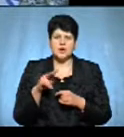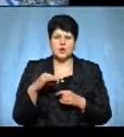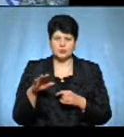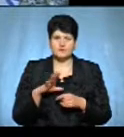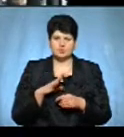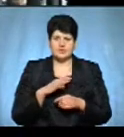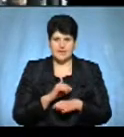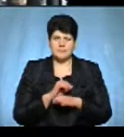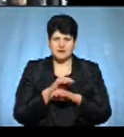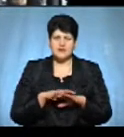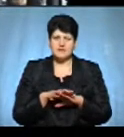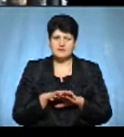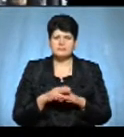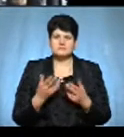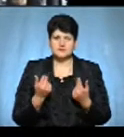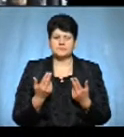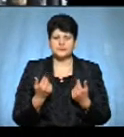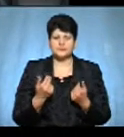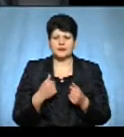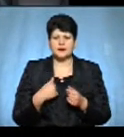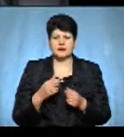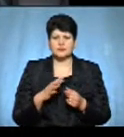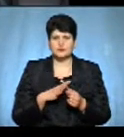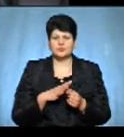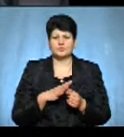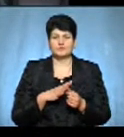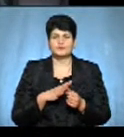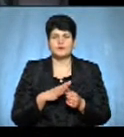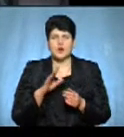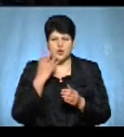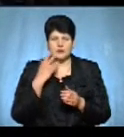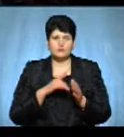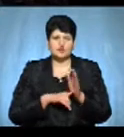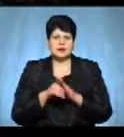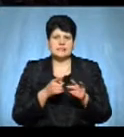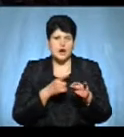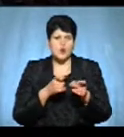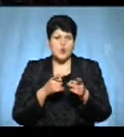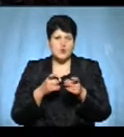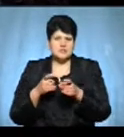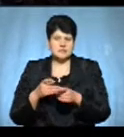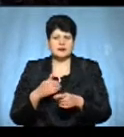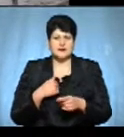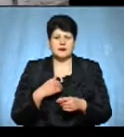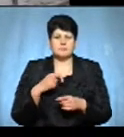були на Майдані також, так? Так, я був на 20-го, коли почалися розстріли, я прибув на Майдан.